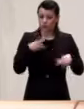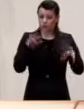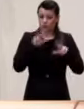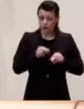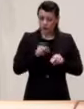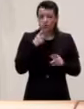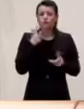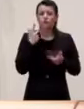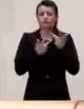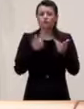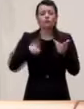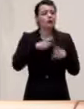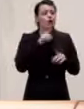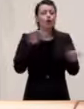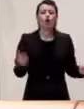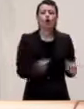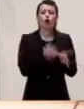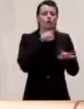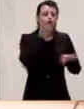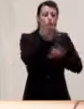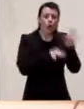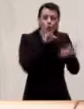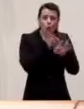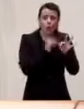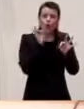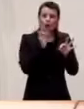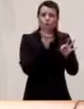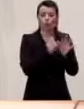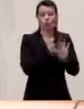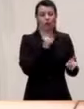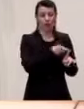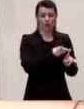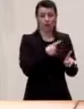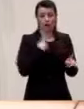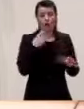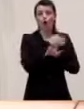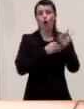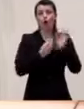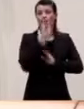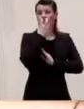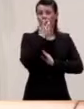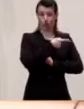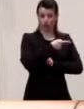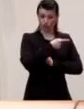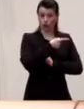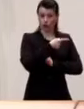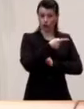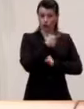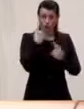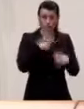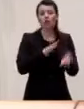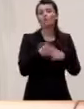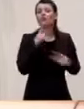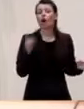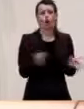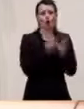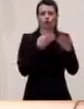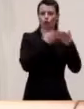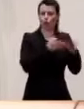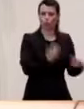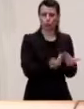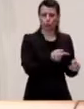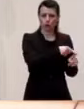di iniziare precocemente con una supplementazione di ossigeno che era la diciamo,